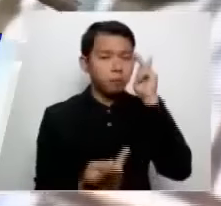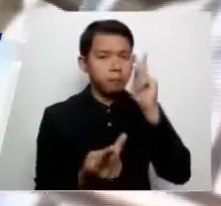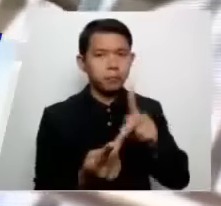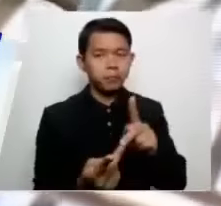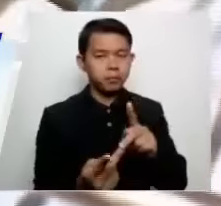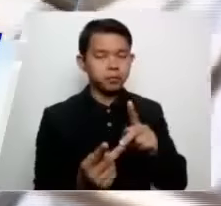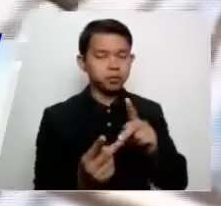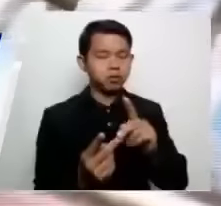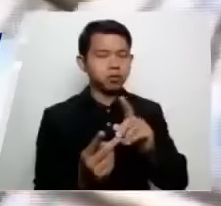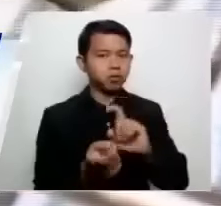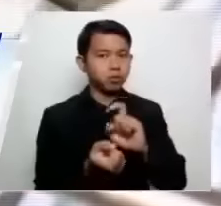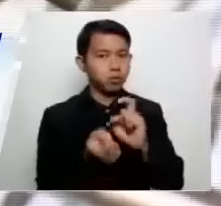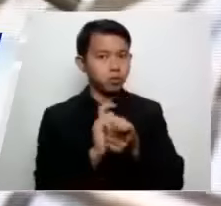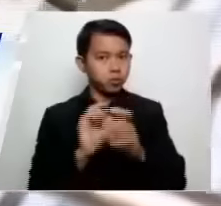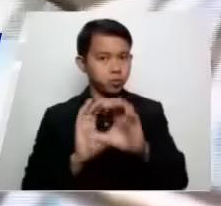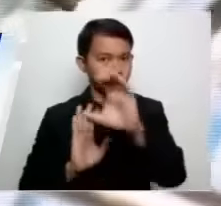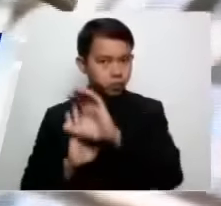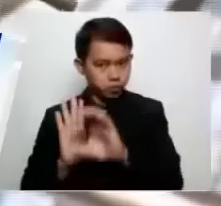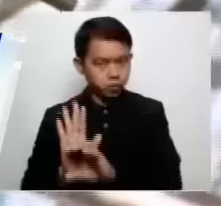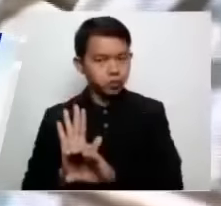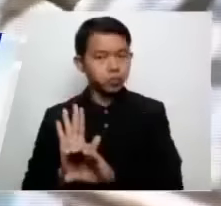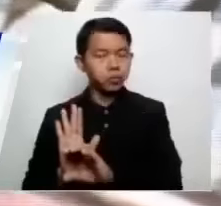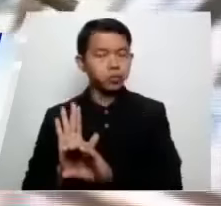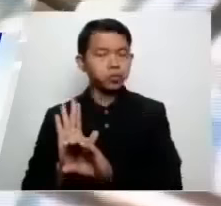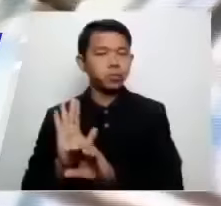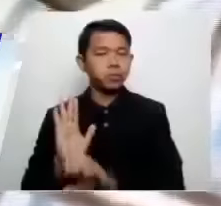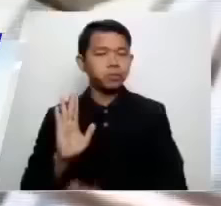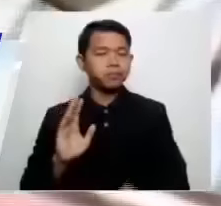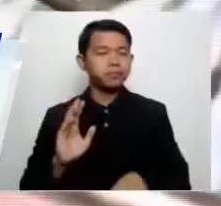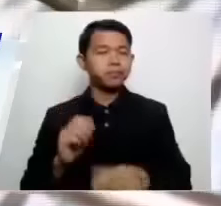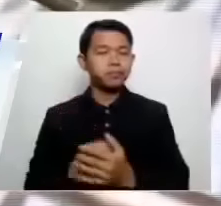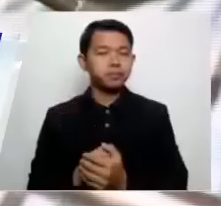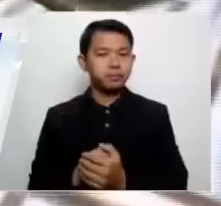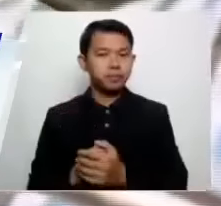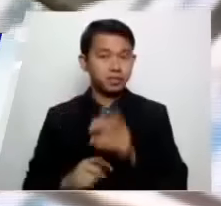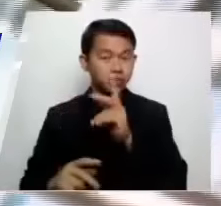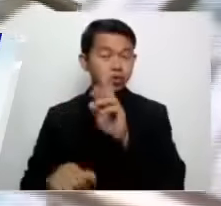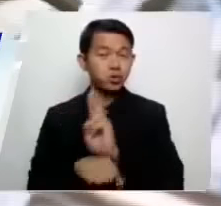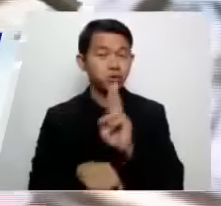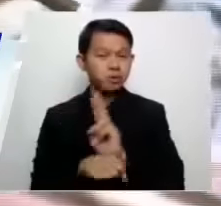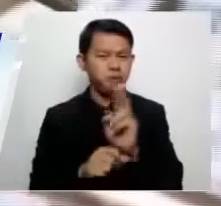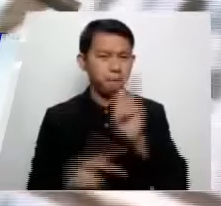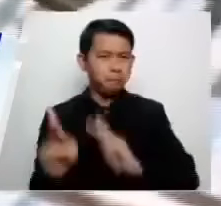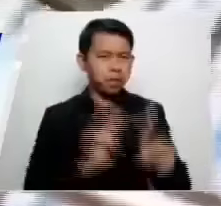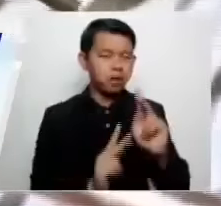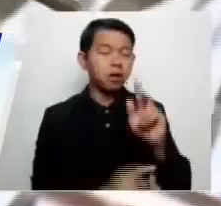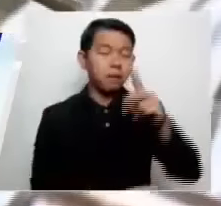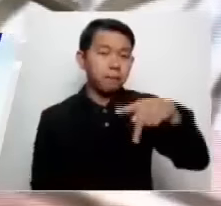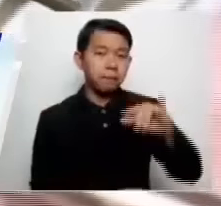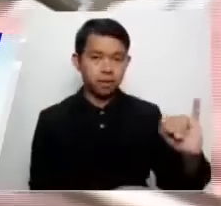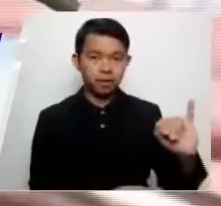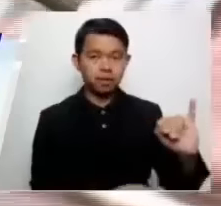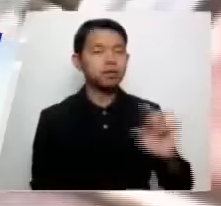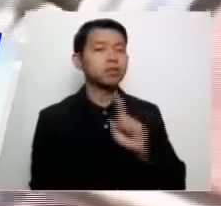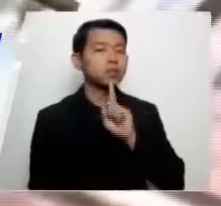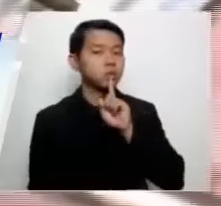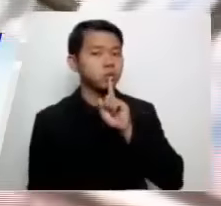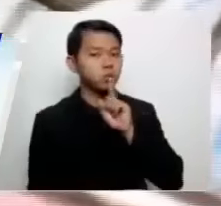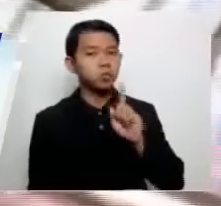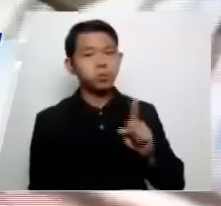constitutional changes sa People's Initiative is really